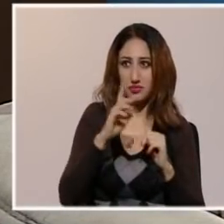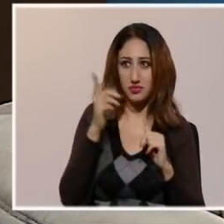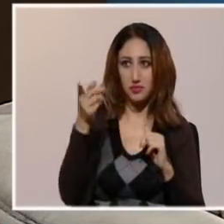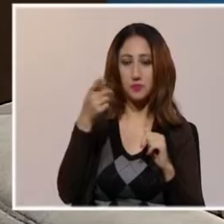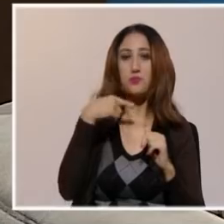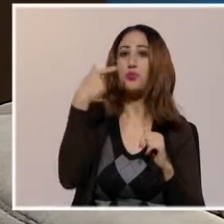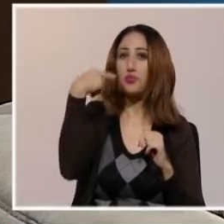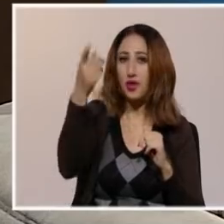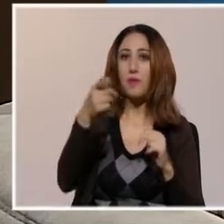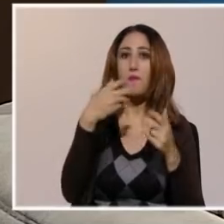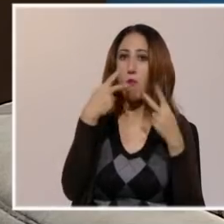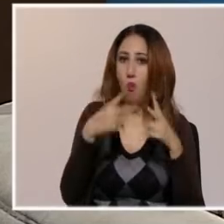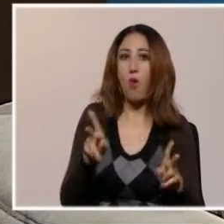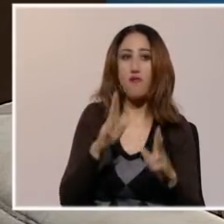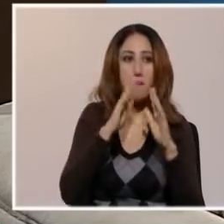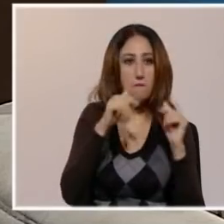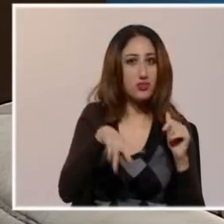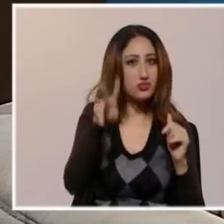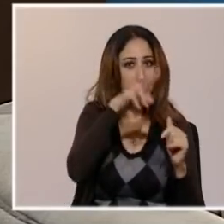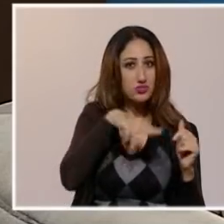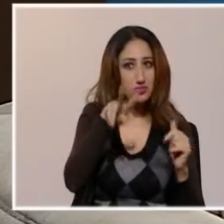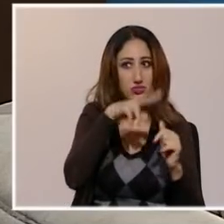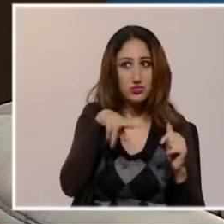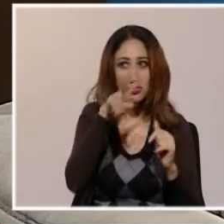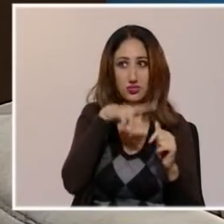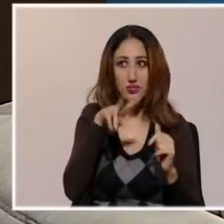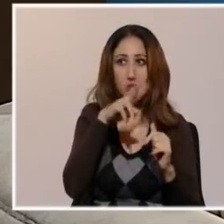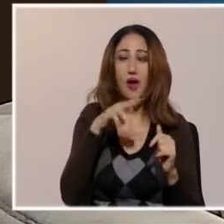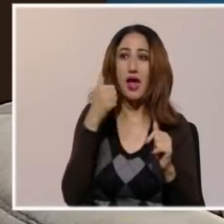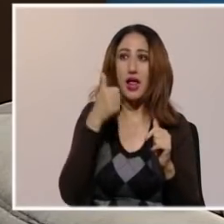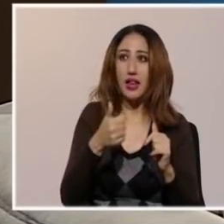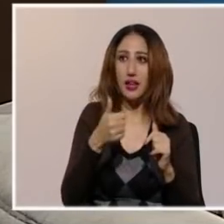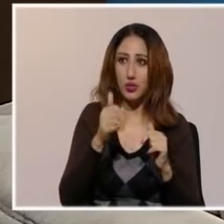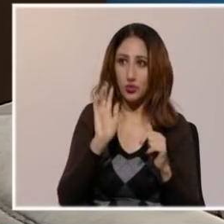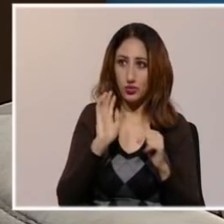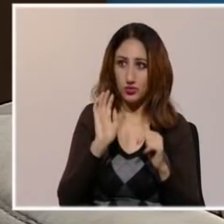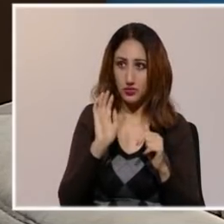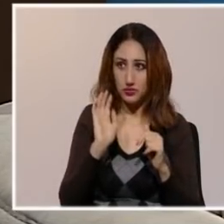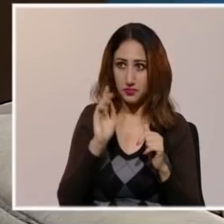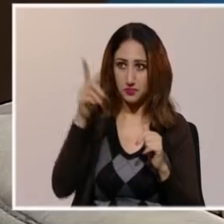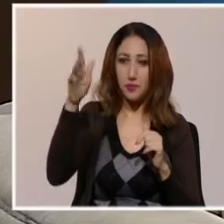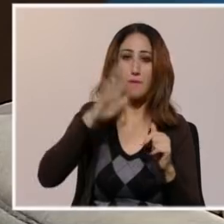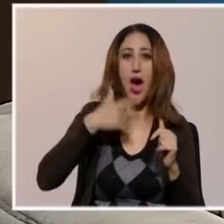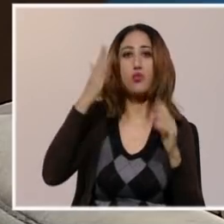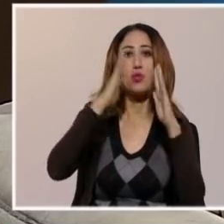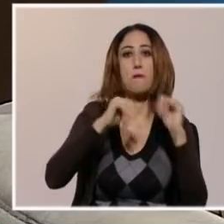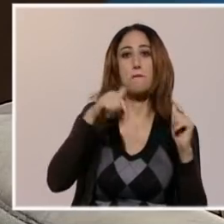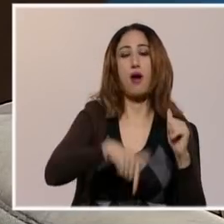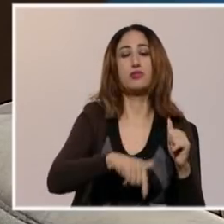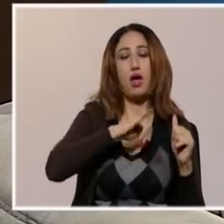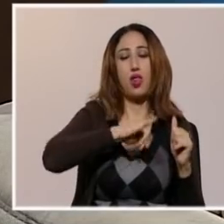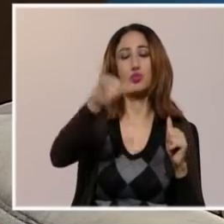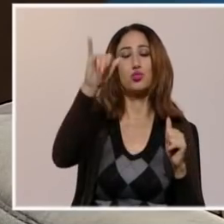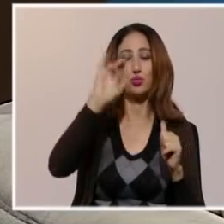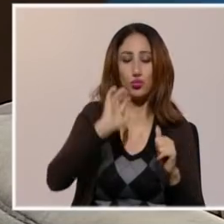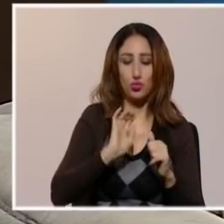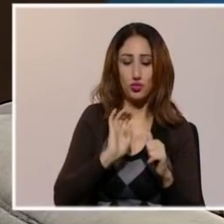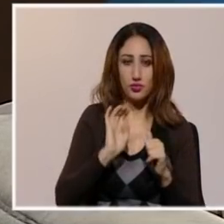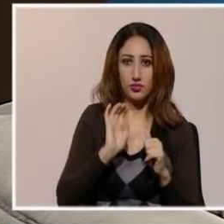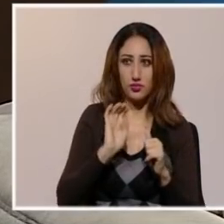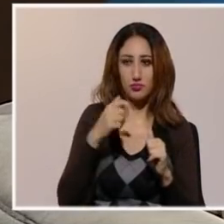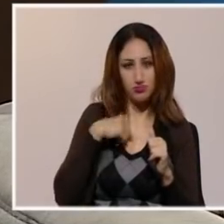ضغط من اهلها ووش ومشاكل ومش قادره يعني تقاوم هناك في روما، طلبت مني انزل، ان هي تنزل مصر. كان صدمه